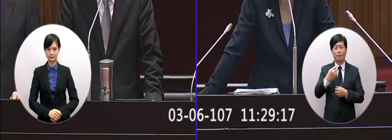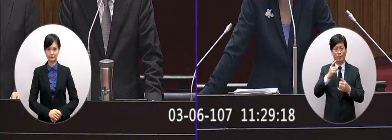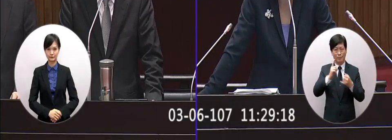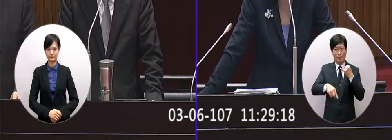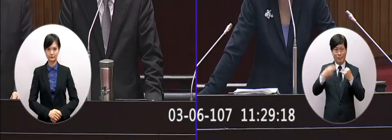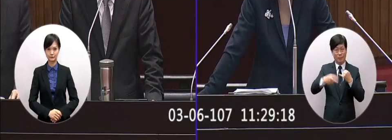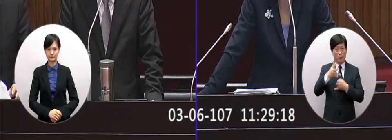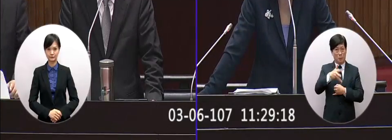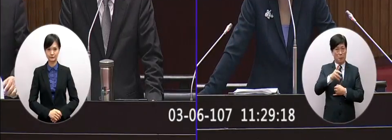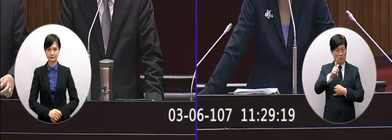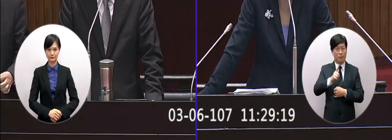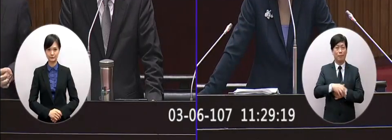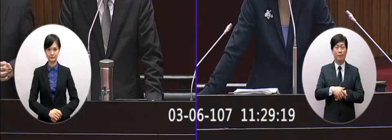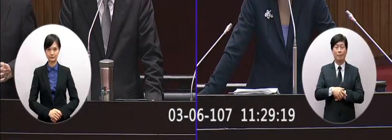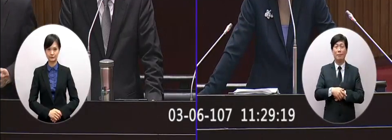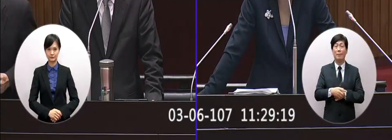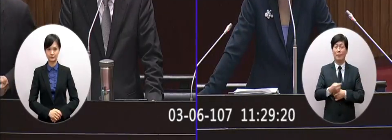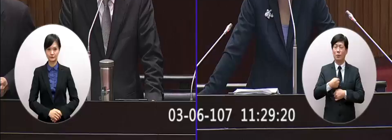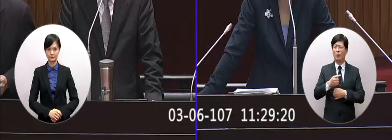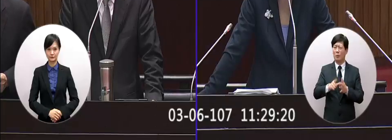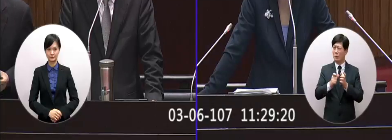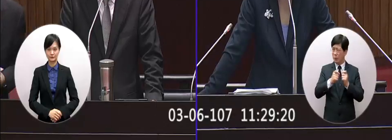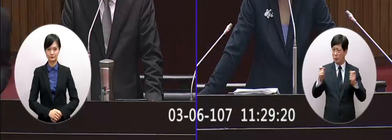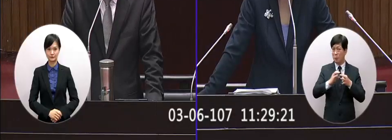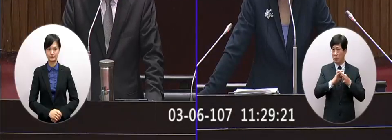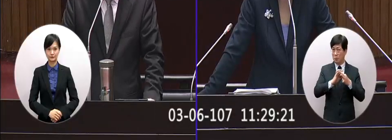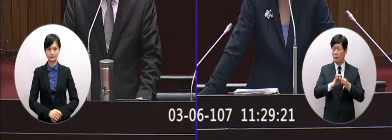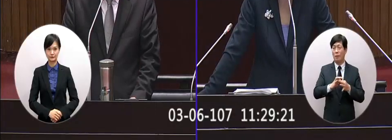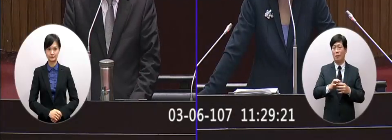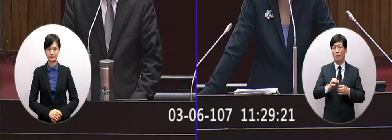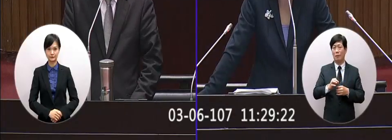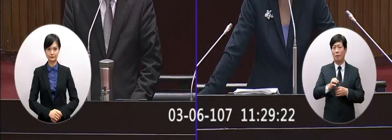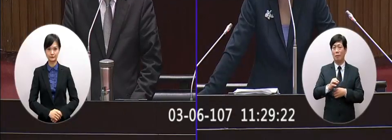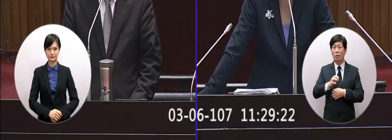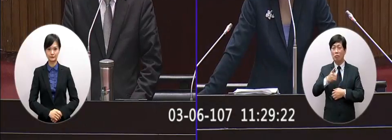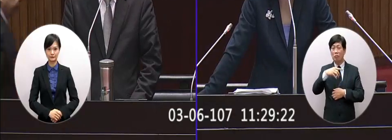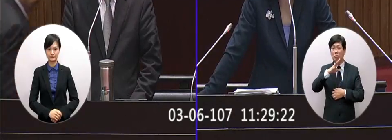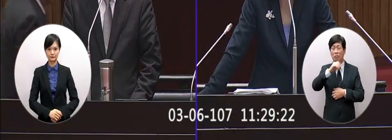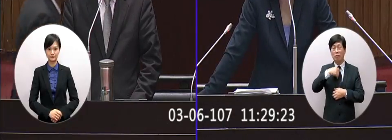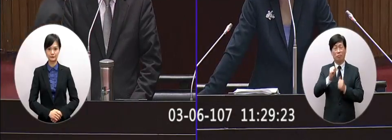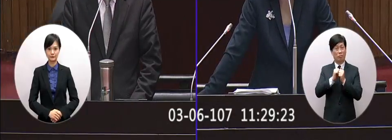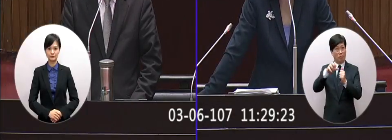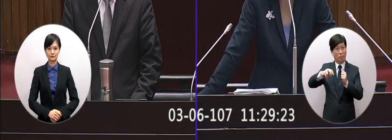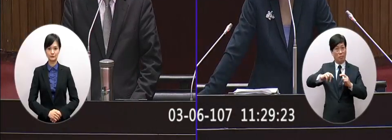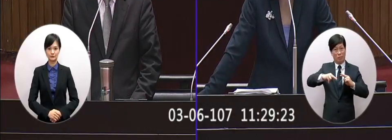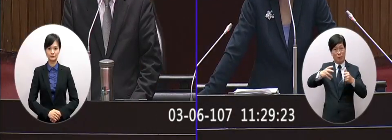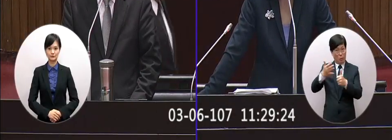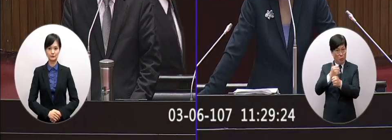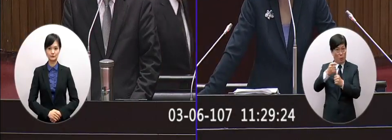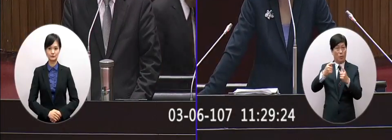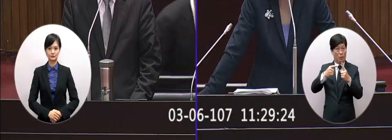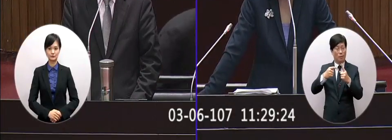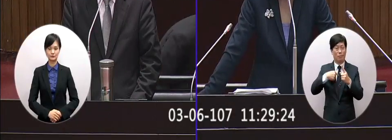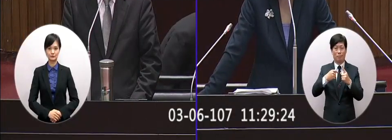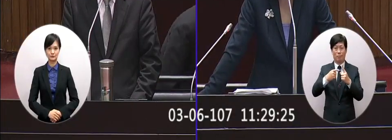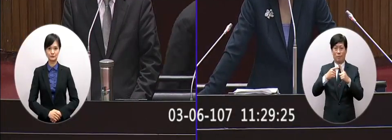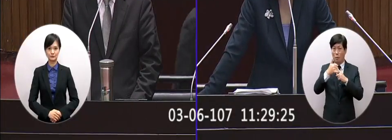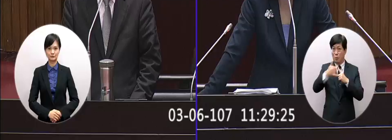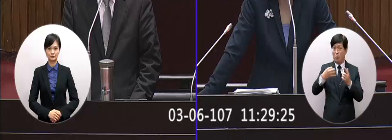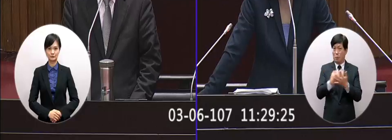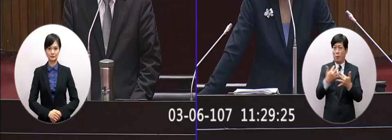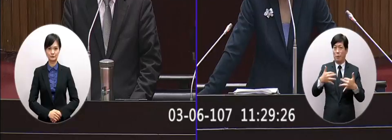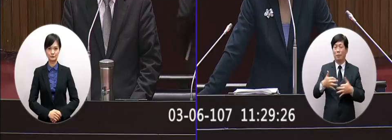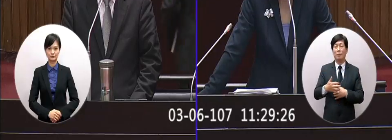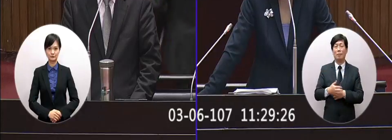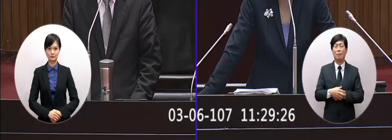问一下，我最后要问一下有关于我长期关切有关于矫正署的介护人力的这个问题啊，因为这个部分来